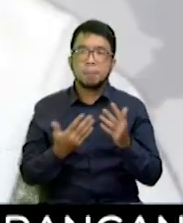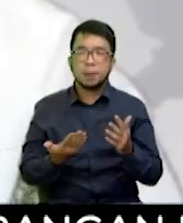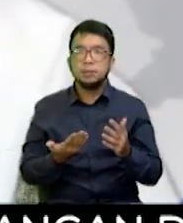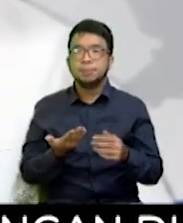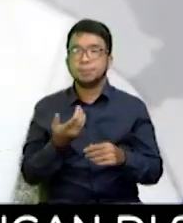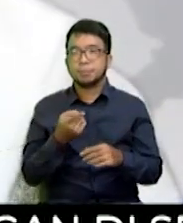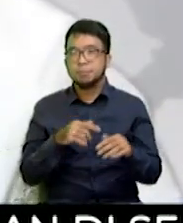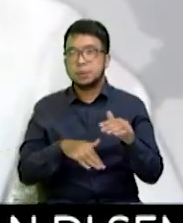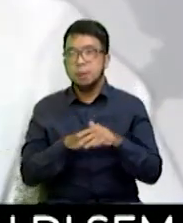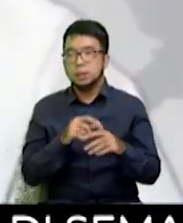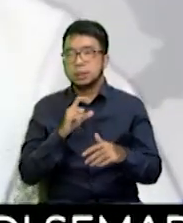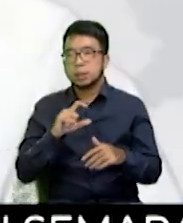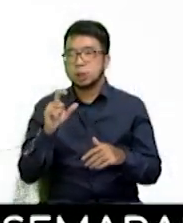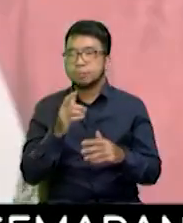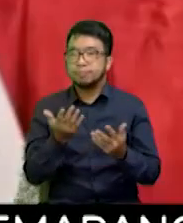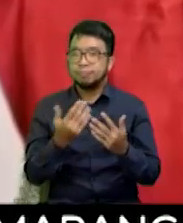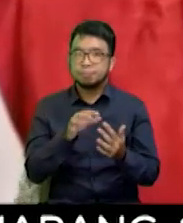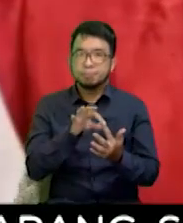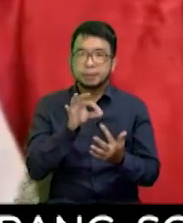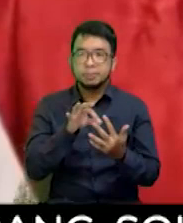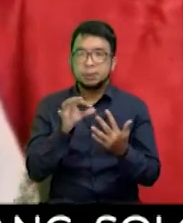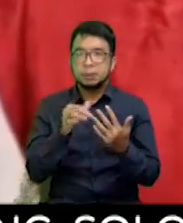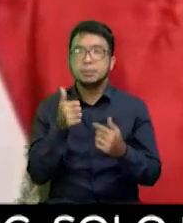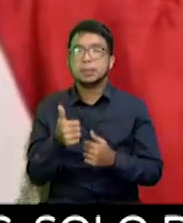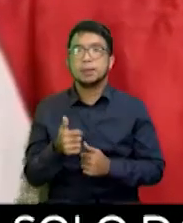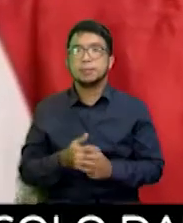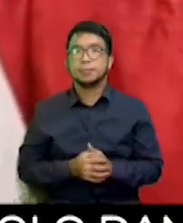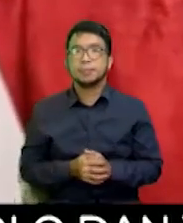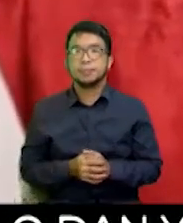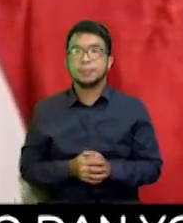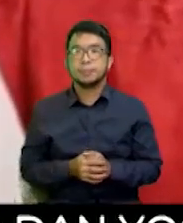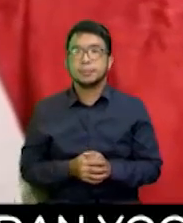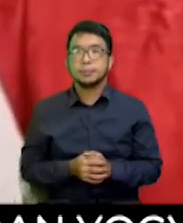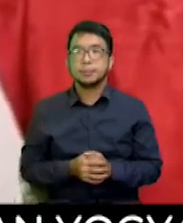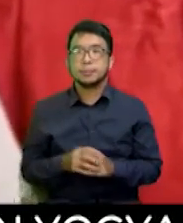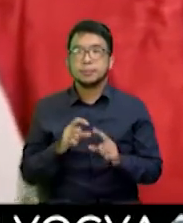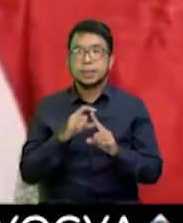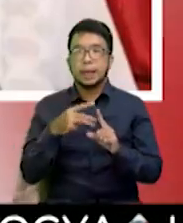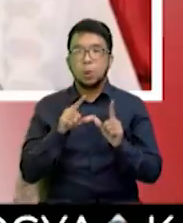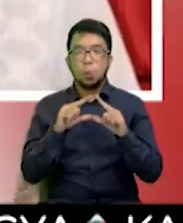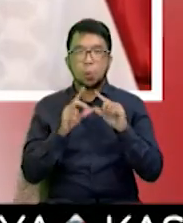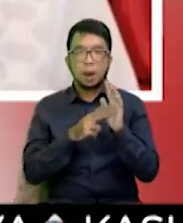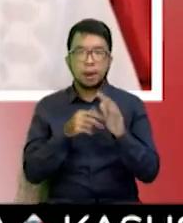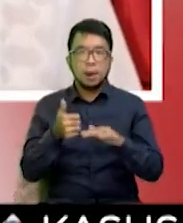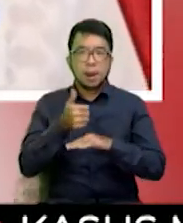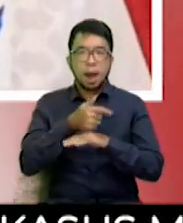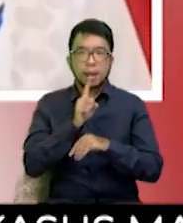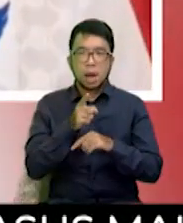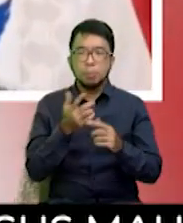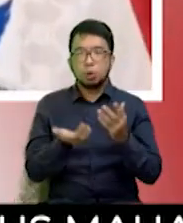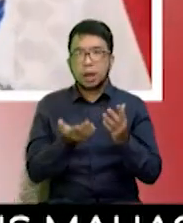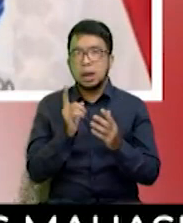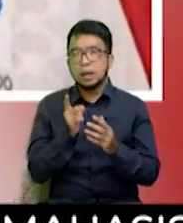dan tentunya harus terpilih kembali. Sudah ada dewan, mungkin akan kita upayakan